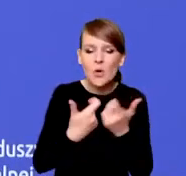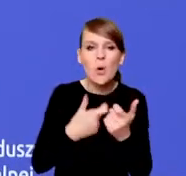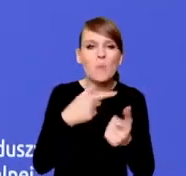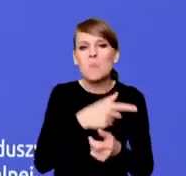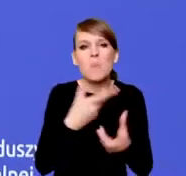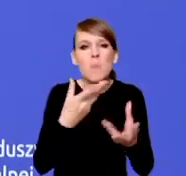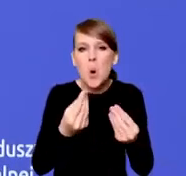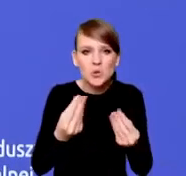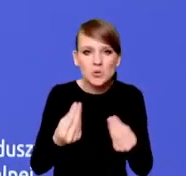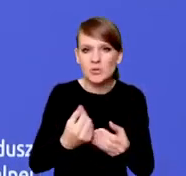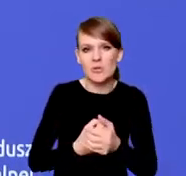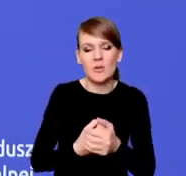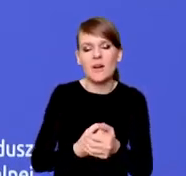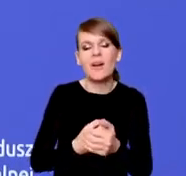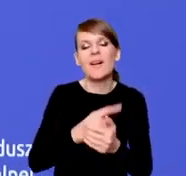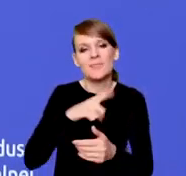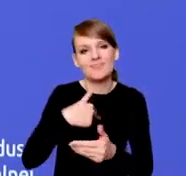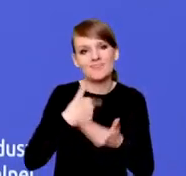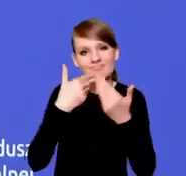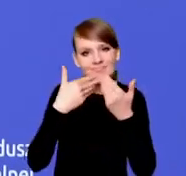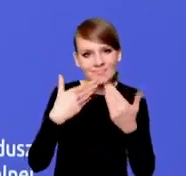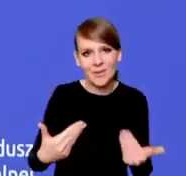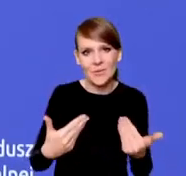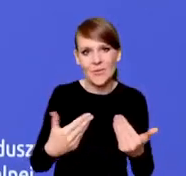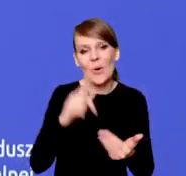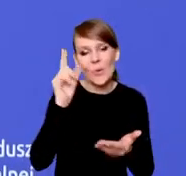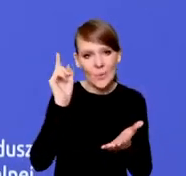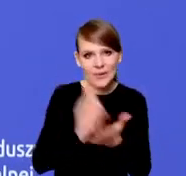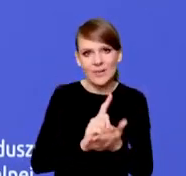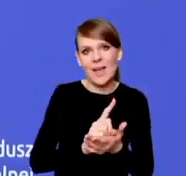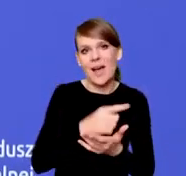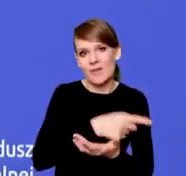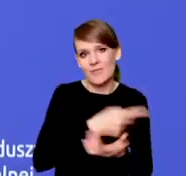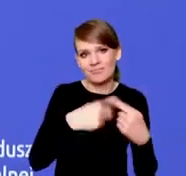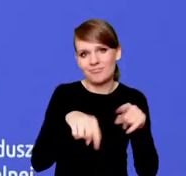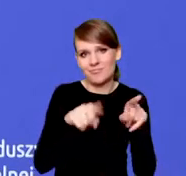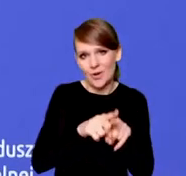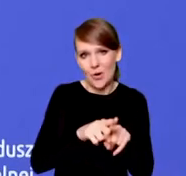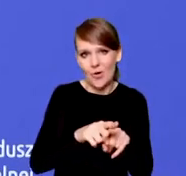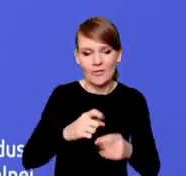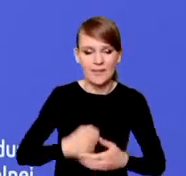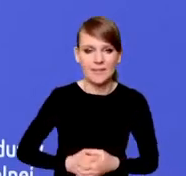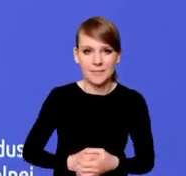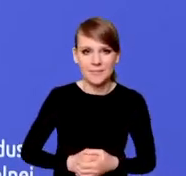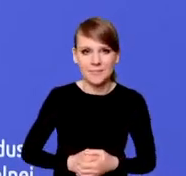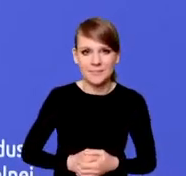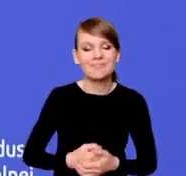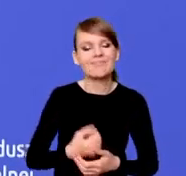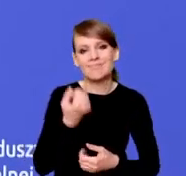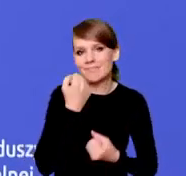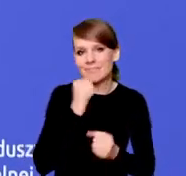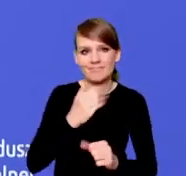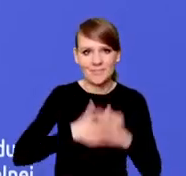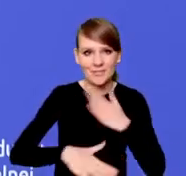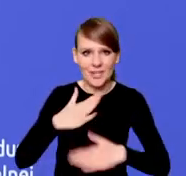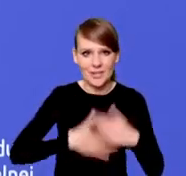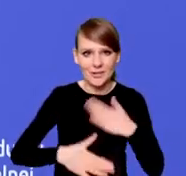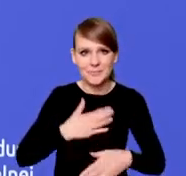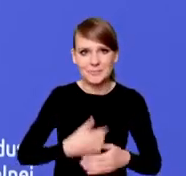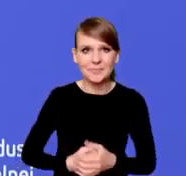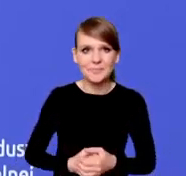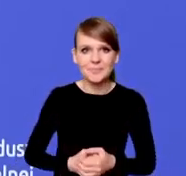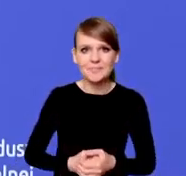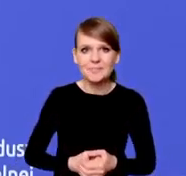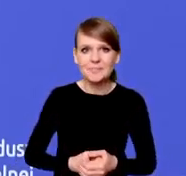jesteśmy bardzo wdzięczni i zobowiązani, że to udało się zrealizować w praktyce. Bardzo się cieszymy. Proszę Państwa, przed